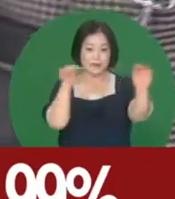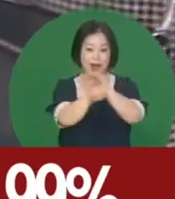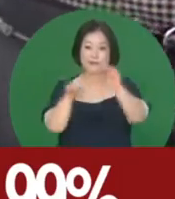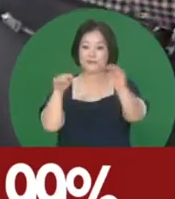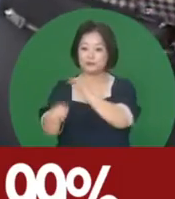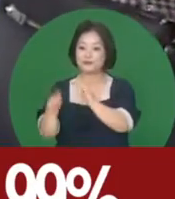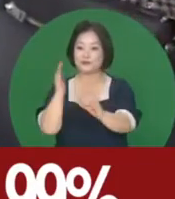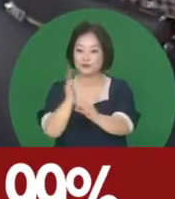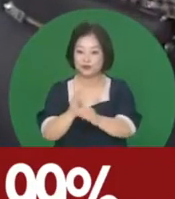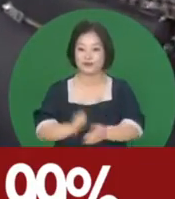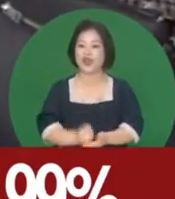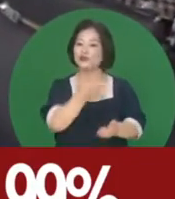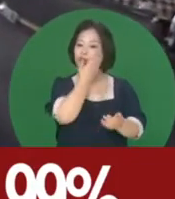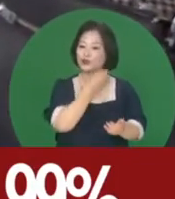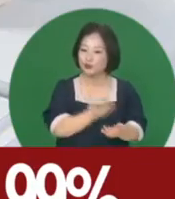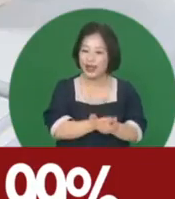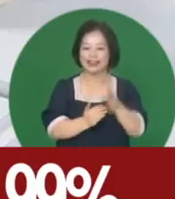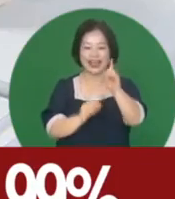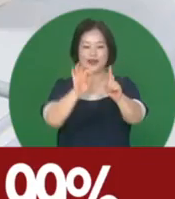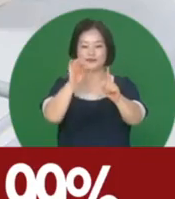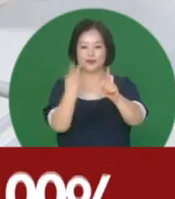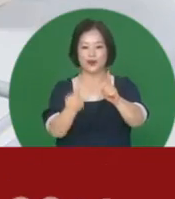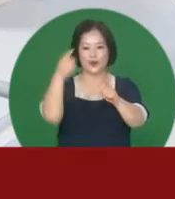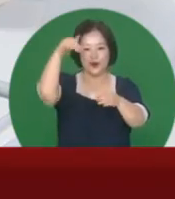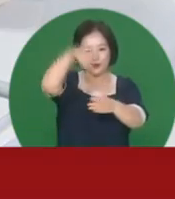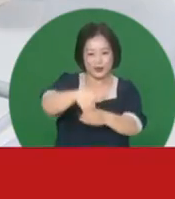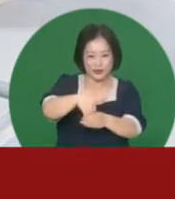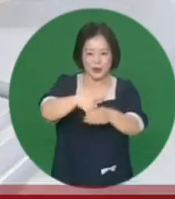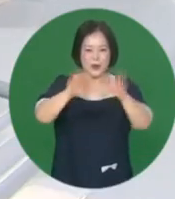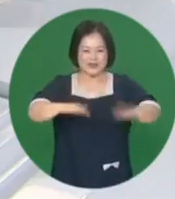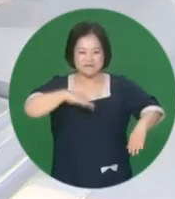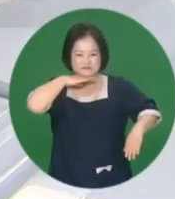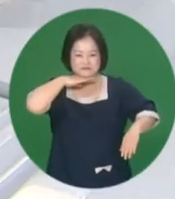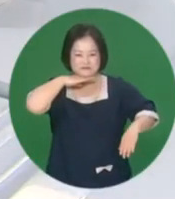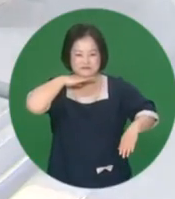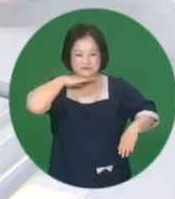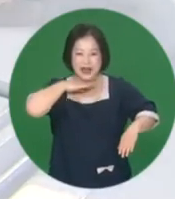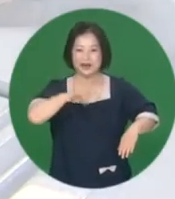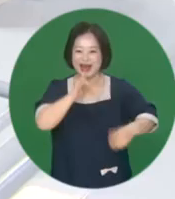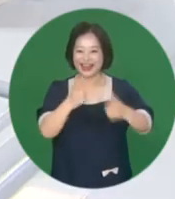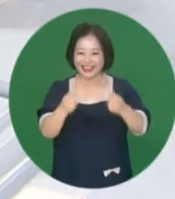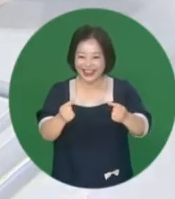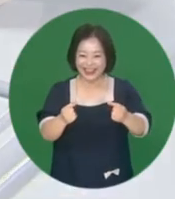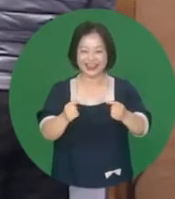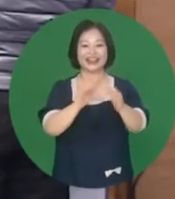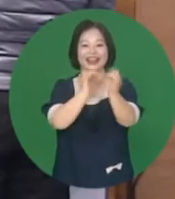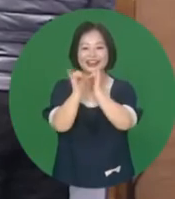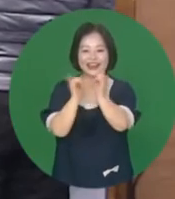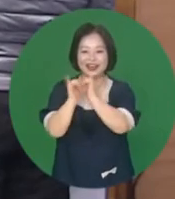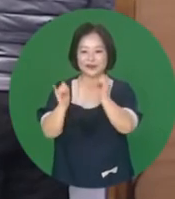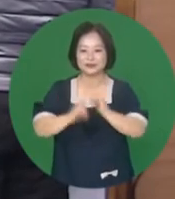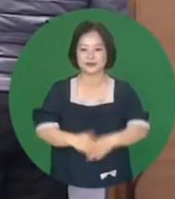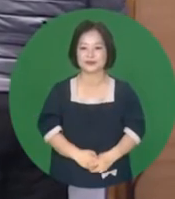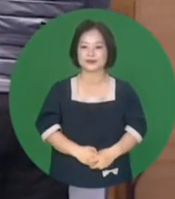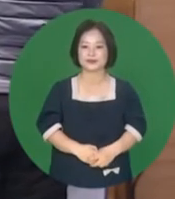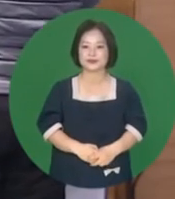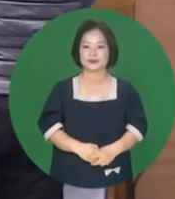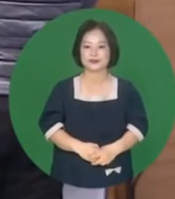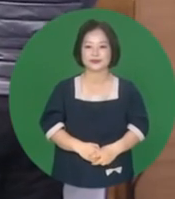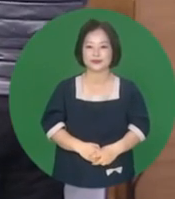있습니다 소중한 한표를 행사하기 위해 오늘만을 기다렸다는 분도 있었는데요 시민분 목소리 들어보겠습니다